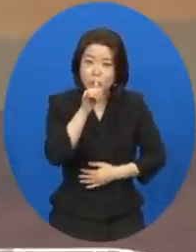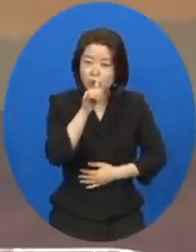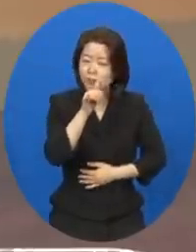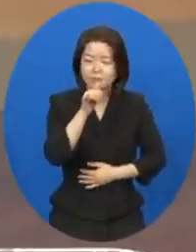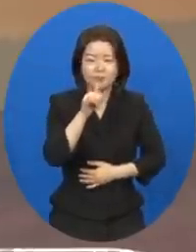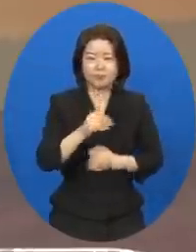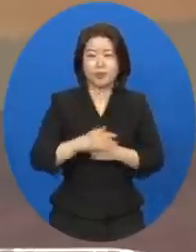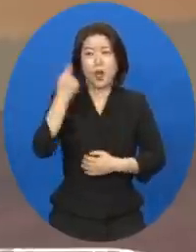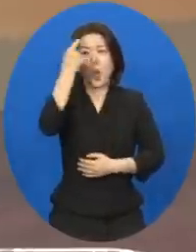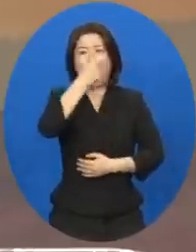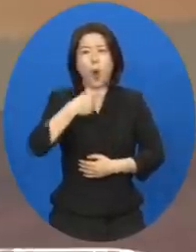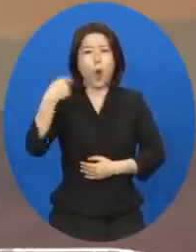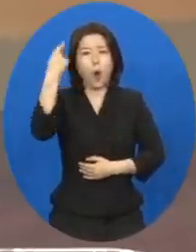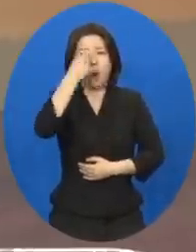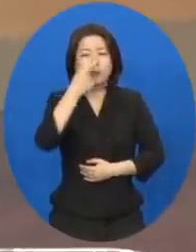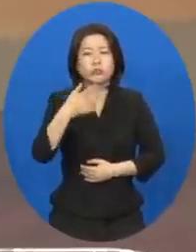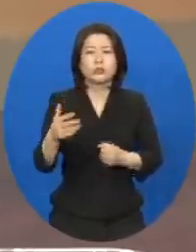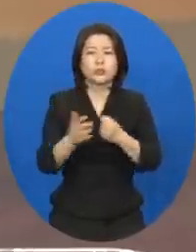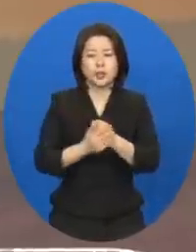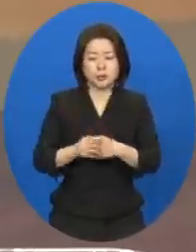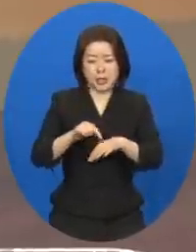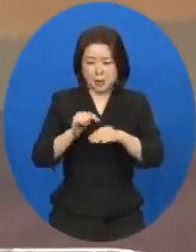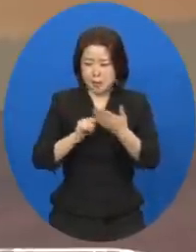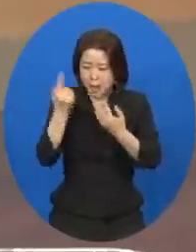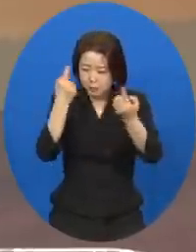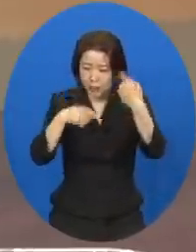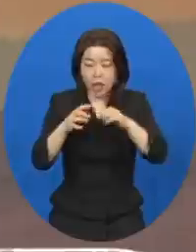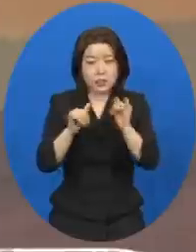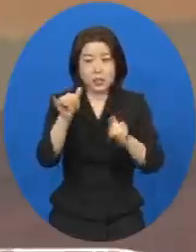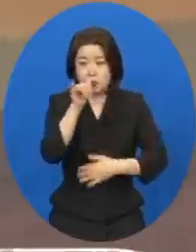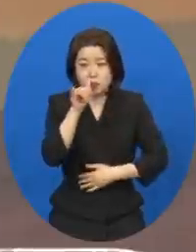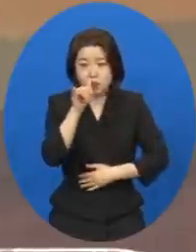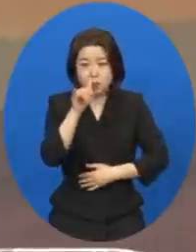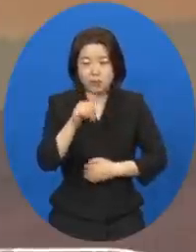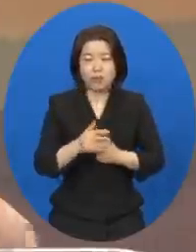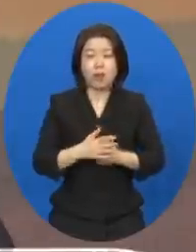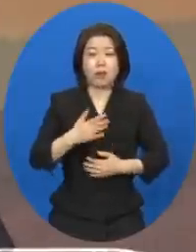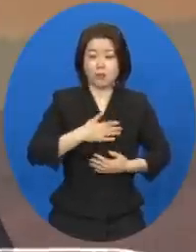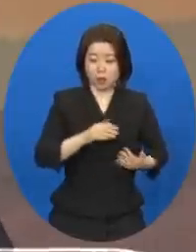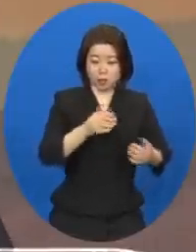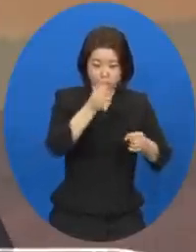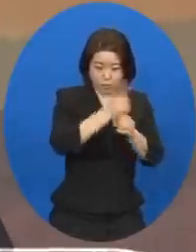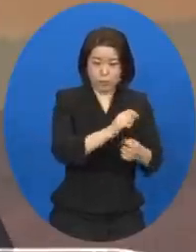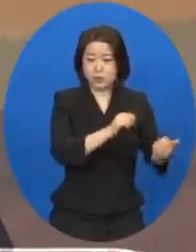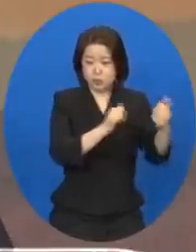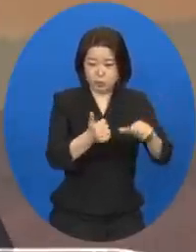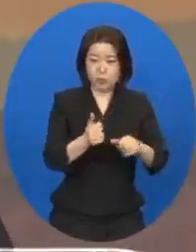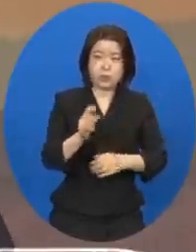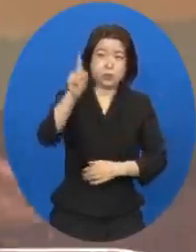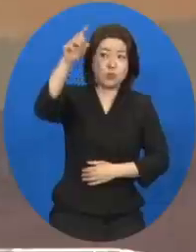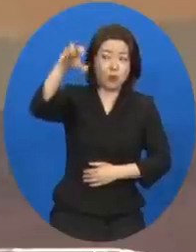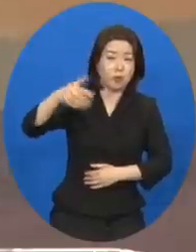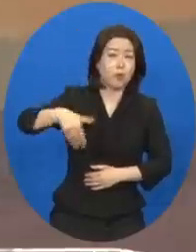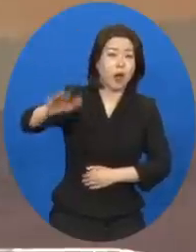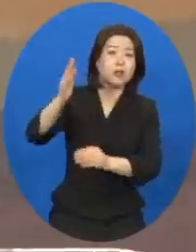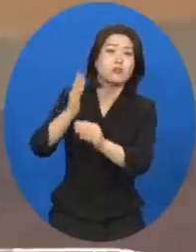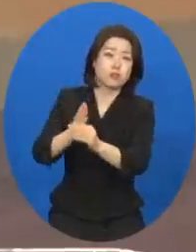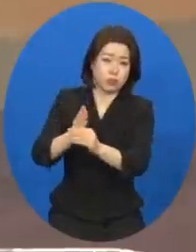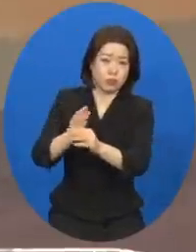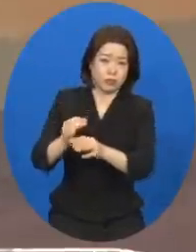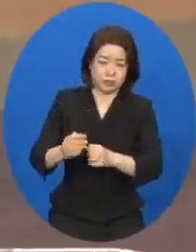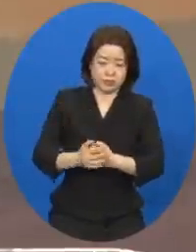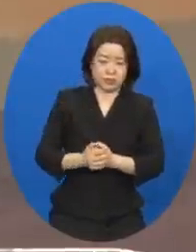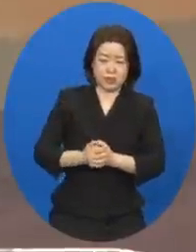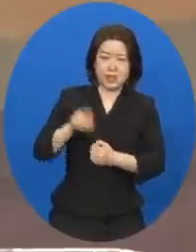외모 때문에 무슨 속상한 사람 있겠어요? 지금 죽고 천국 가는 길인데 그 죽고 난 다음에